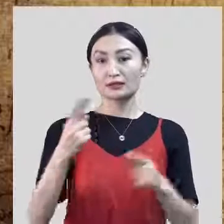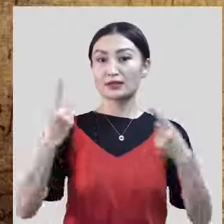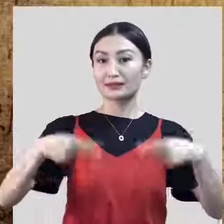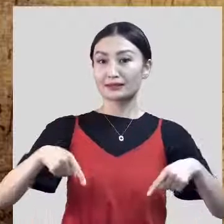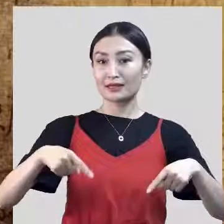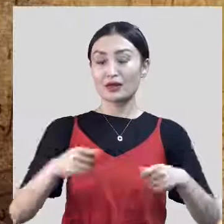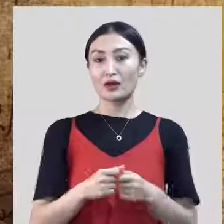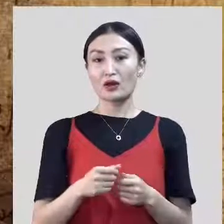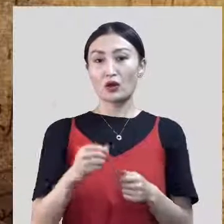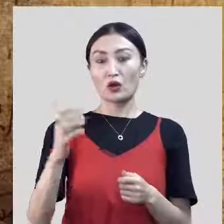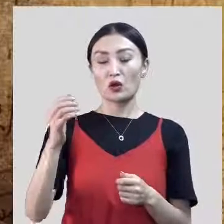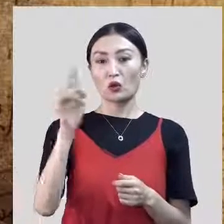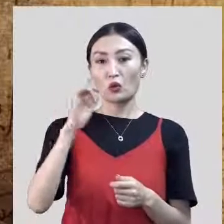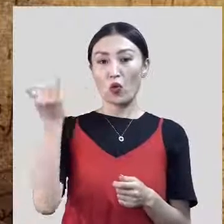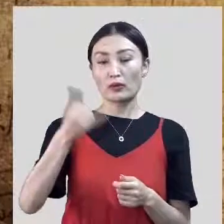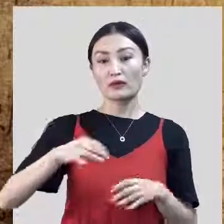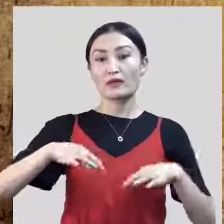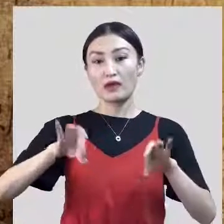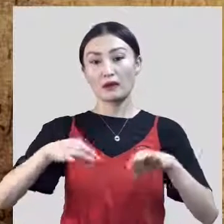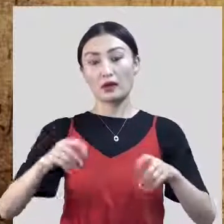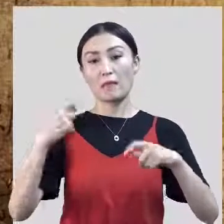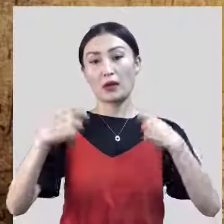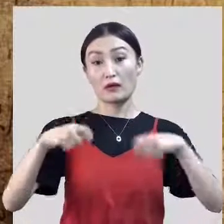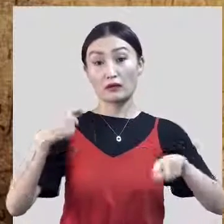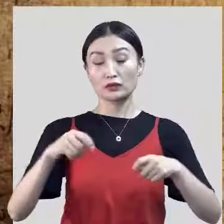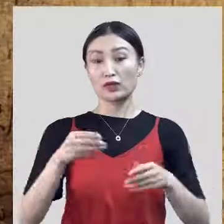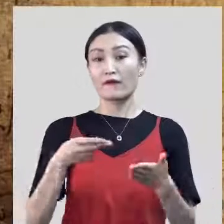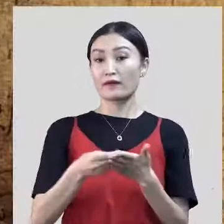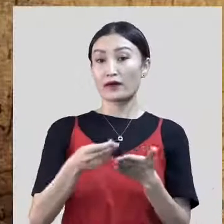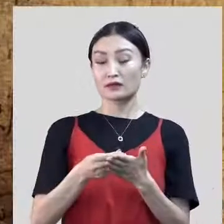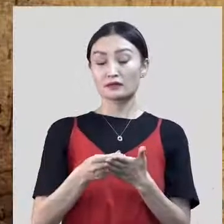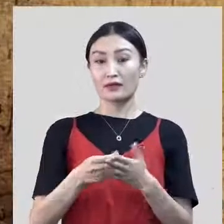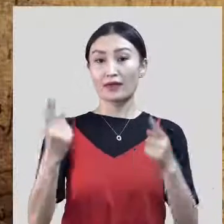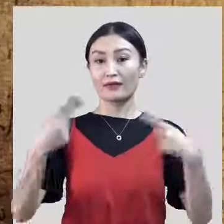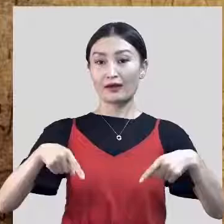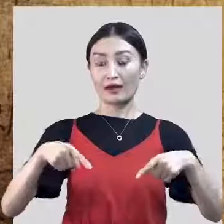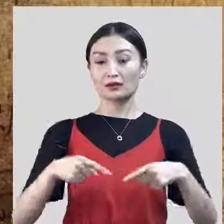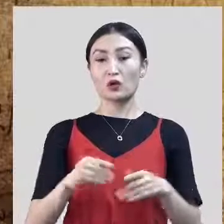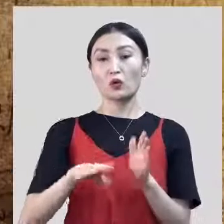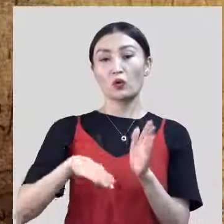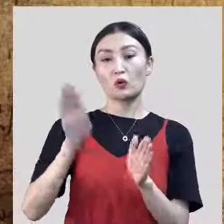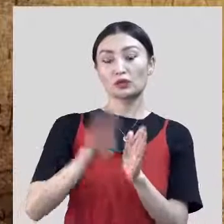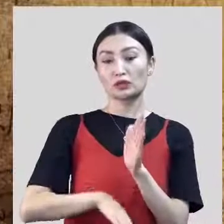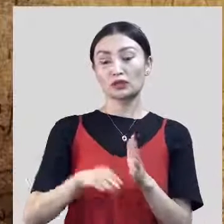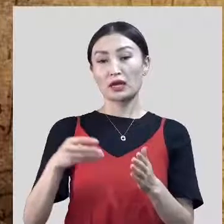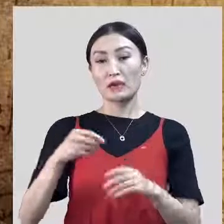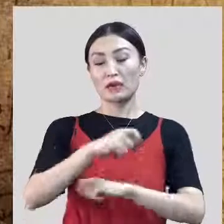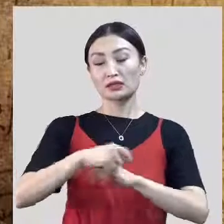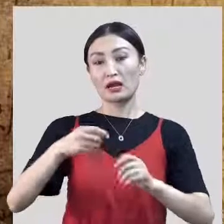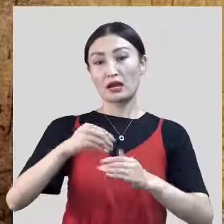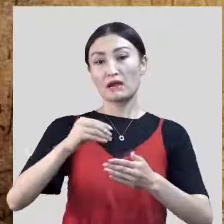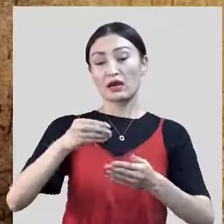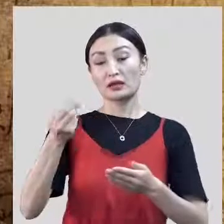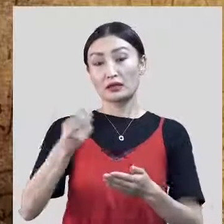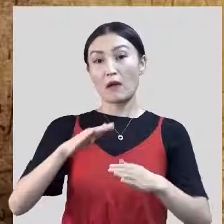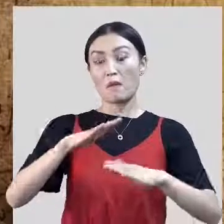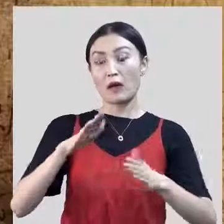кризис топливный транспортной продовольственной и финансовой инфляция ухудшение материального положения трудящихся